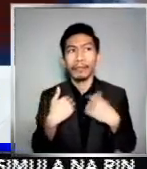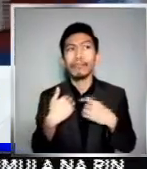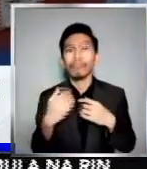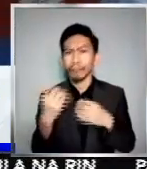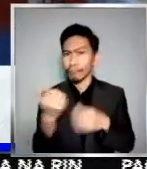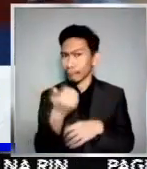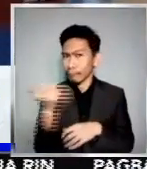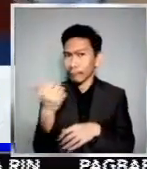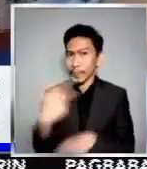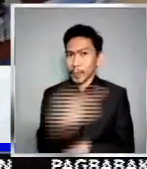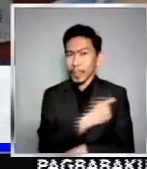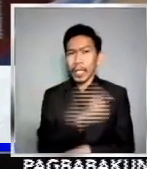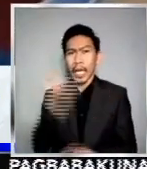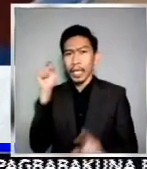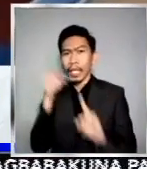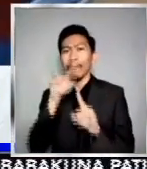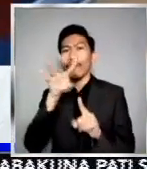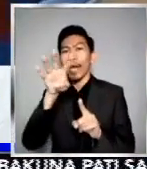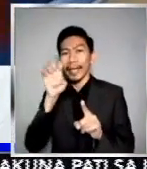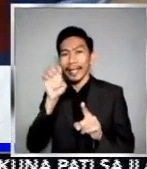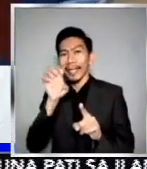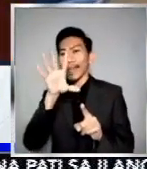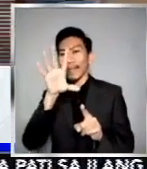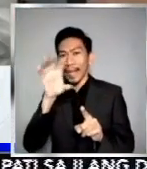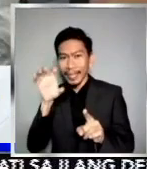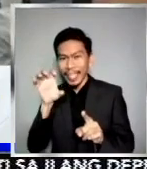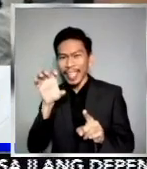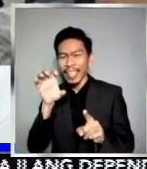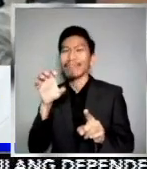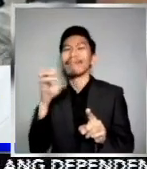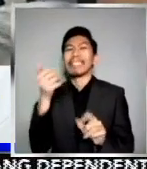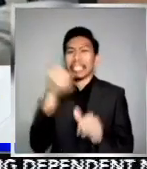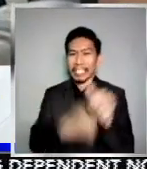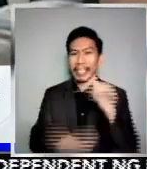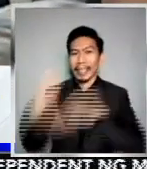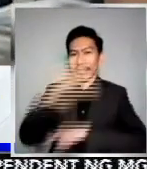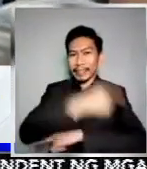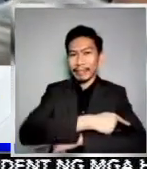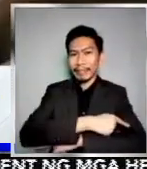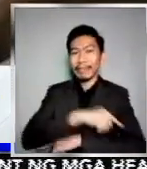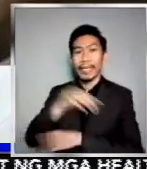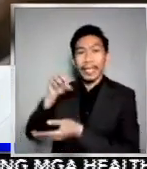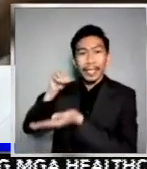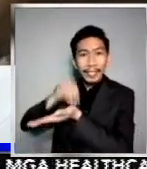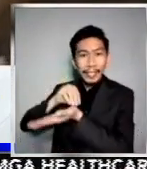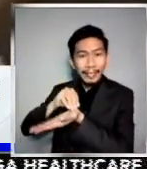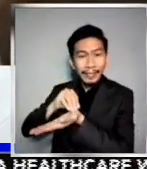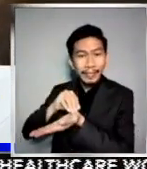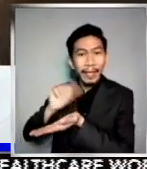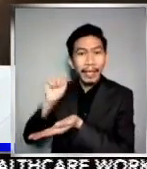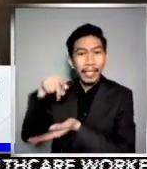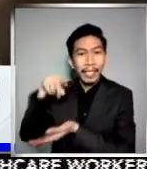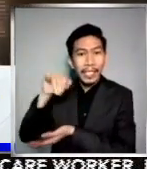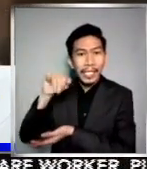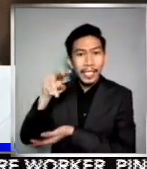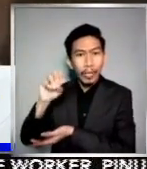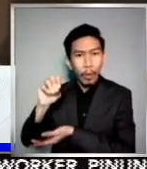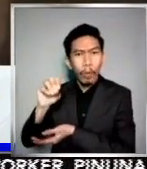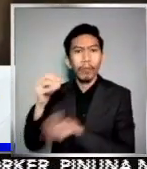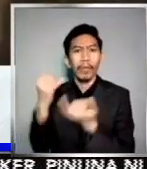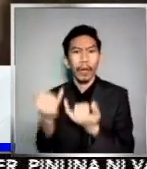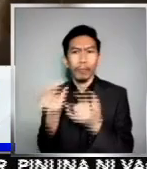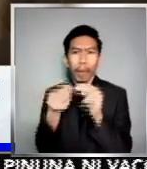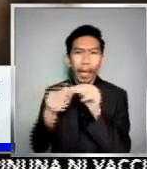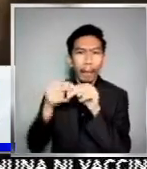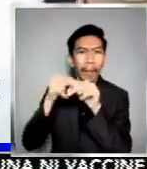ng 400 to 500 kada araw. Ayon kay Dr. Aquino, tumataas ang bilang ng mga gustong magpabakuna ng